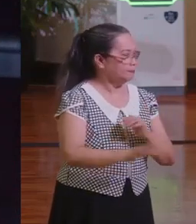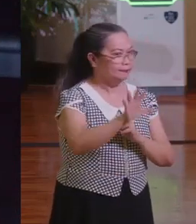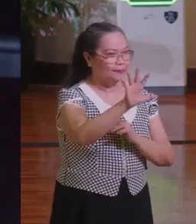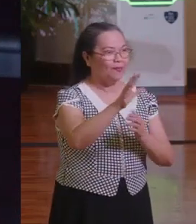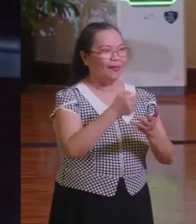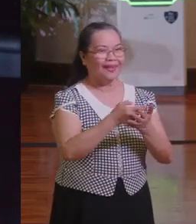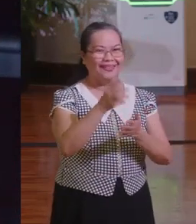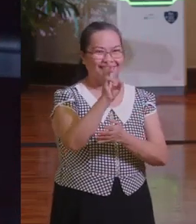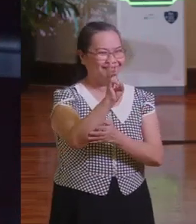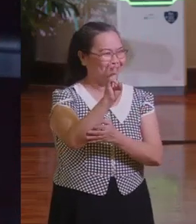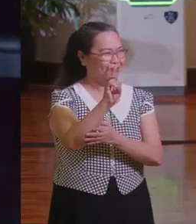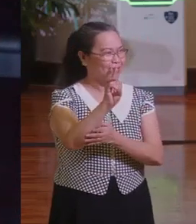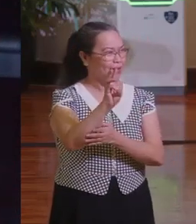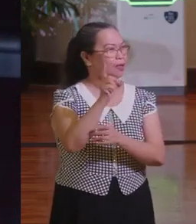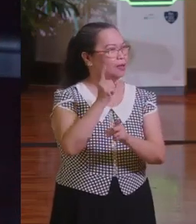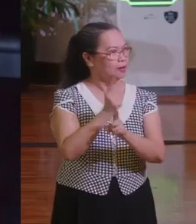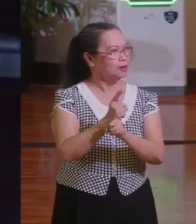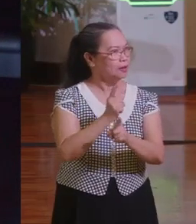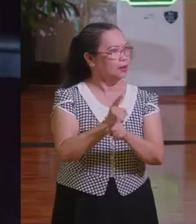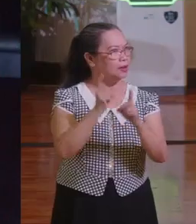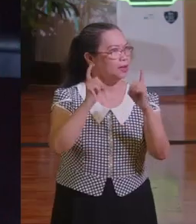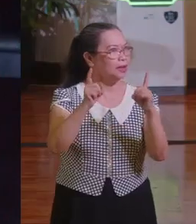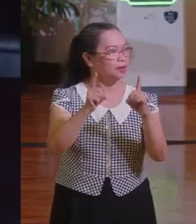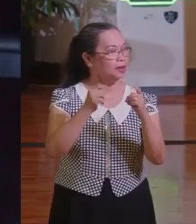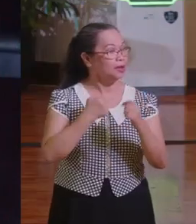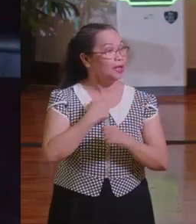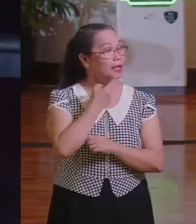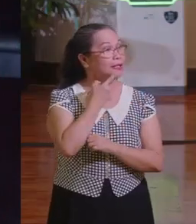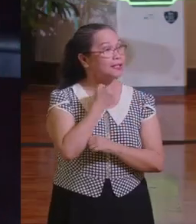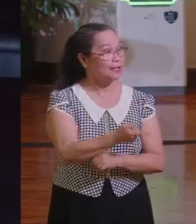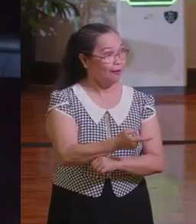na implikasyon ng mga doktrinang ito na kanyang